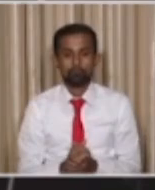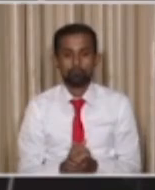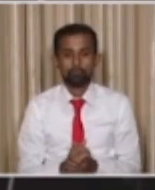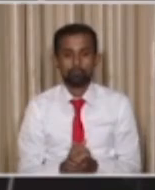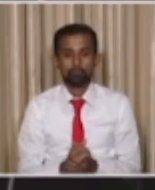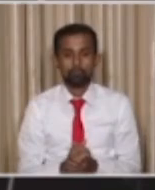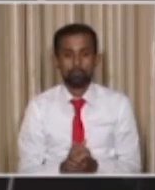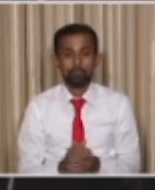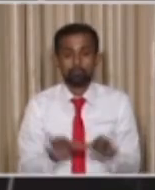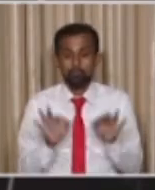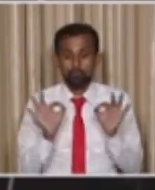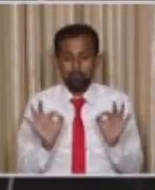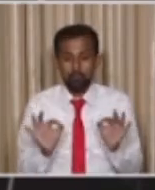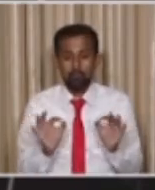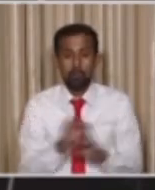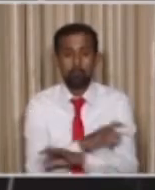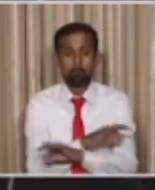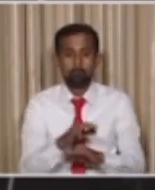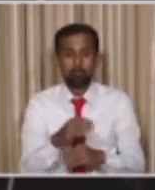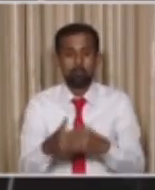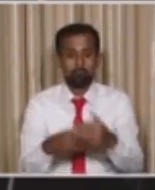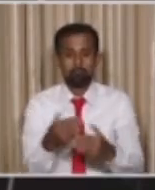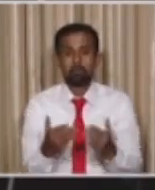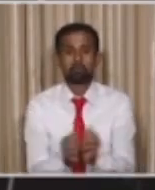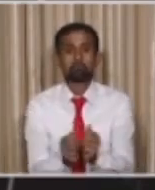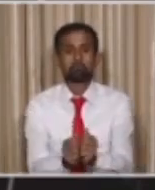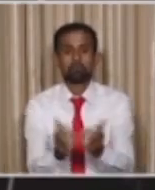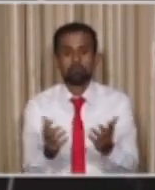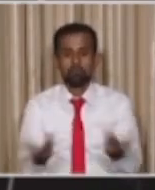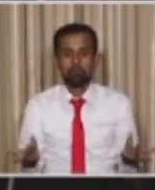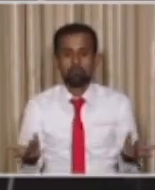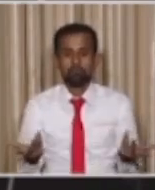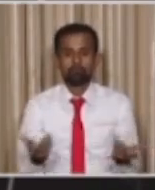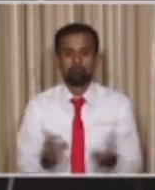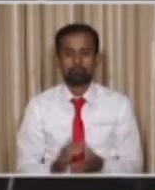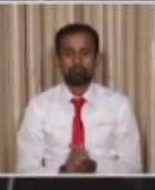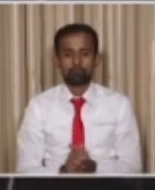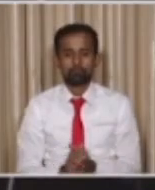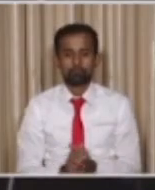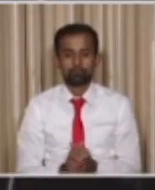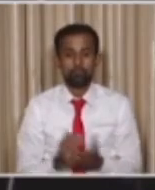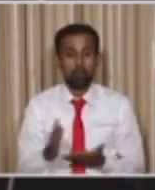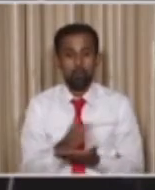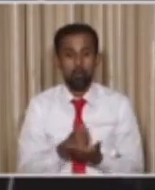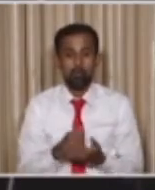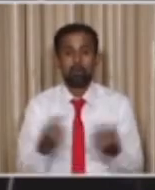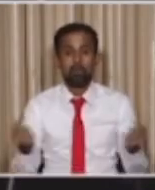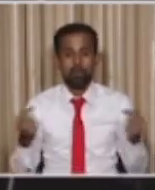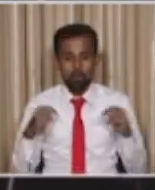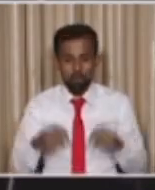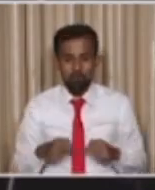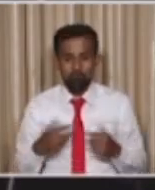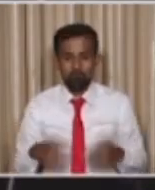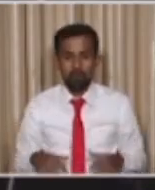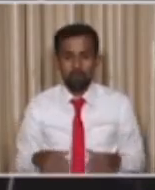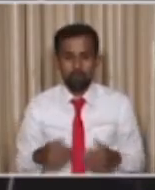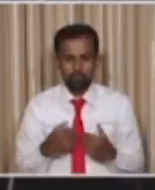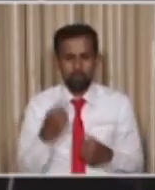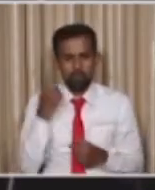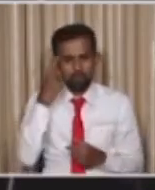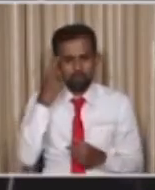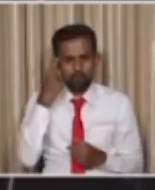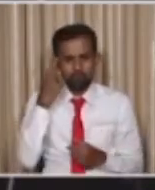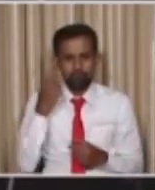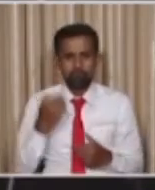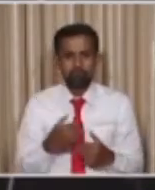මේවා හරි ක්‍රමවත් වැඩපිළිවෙලකට ගෙනියන්න කටයුතු කරන්නේ නැහැ. ඉතින් ඒ නිසා මම හිතන්නේ අපි ඔක්කොම එකට එකහුව වෙලා මම හිතන්නේ අපි දැන්